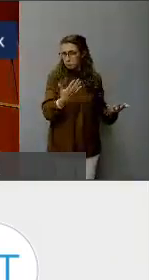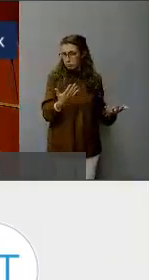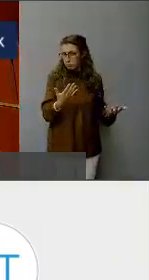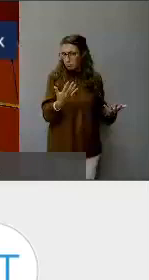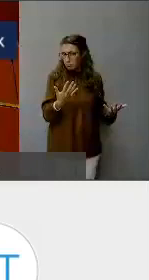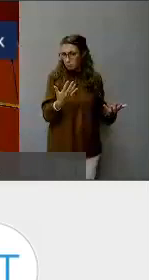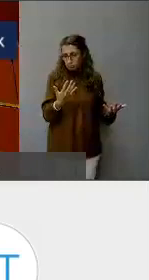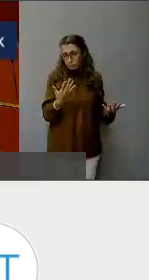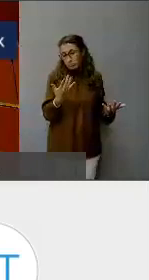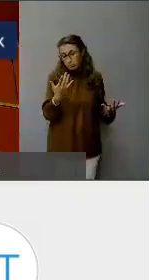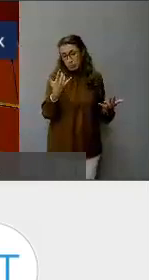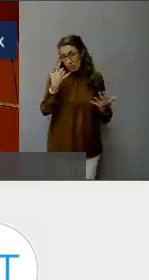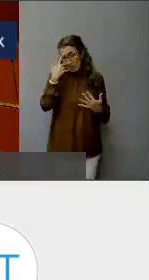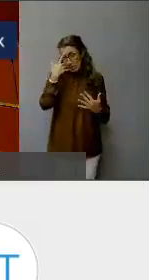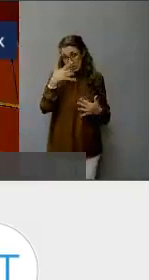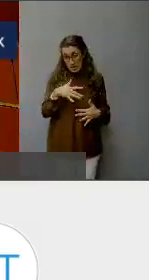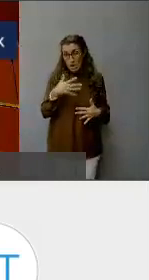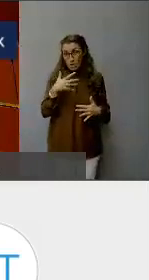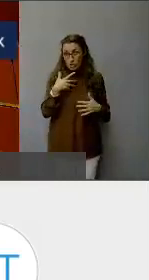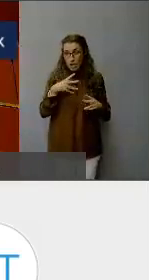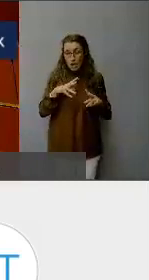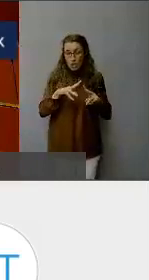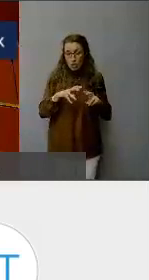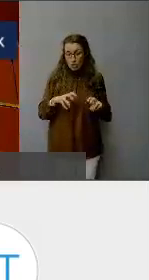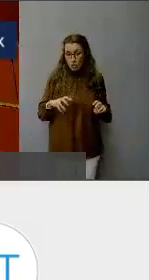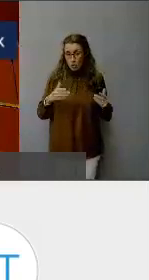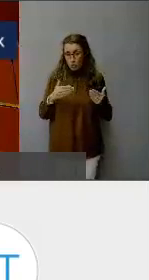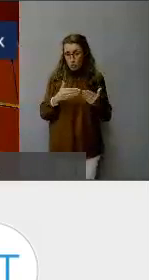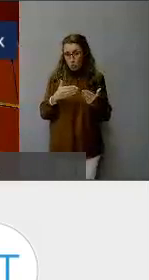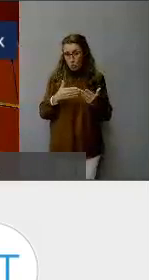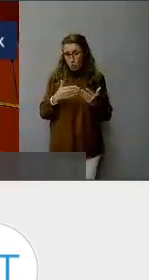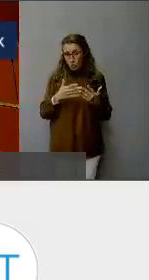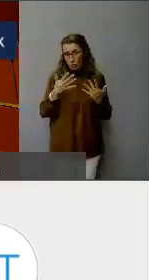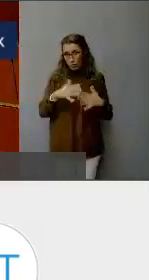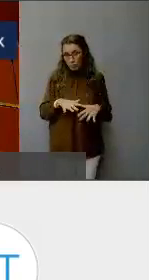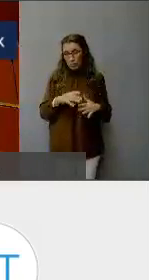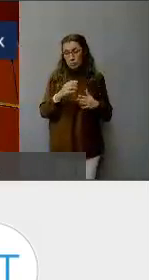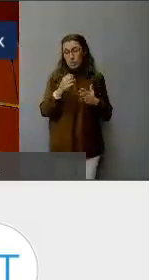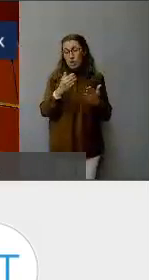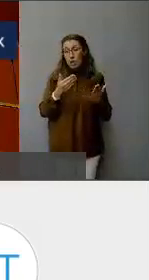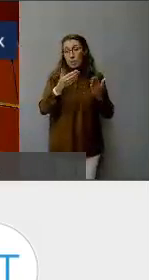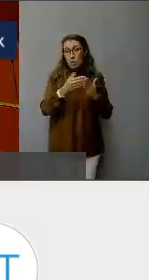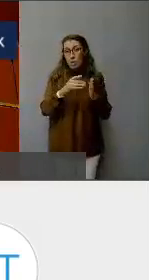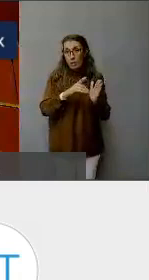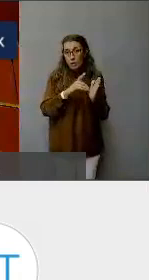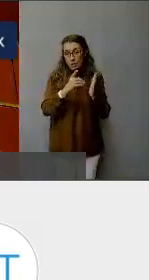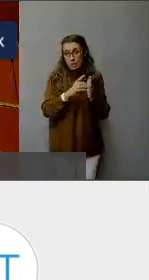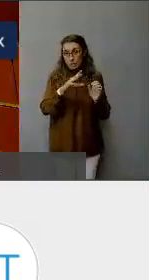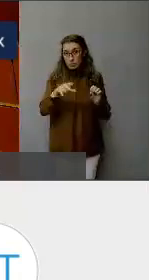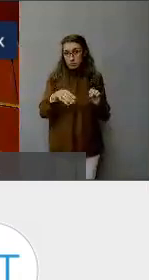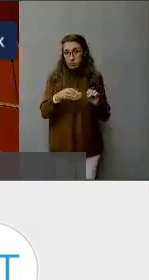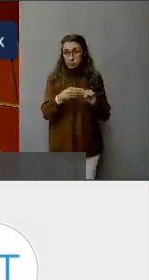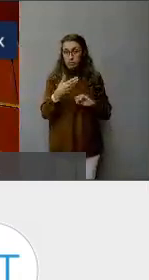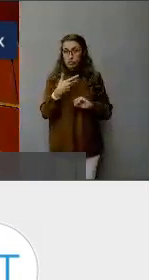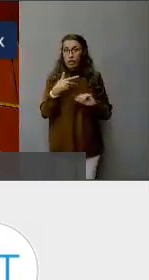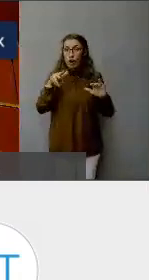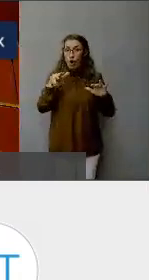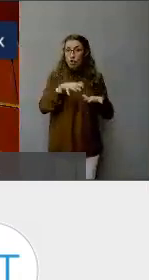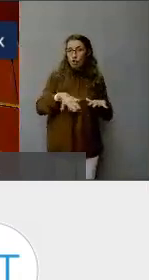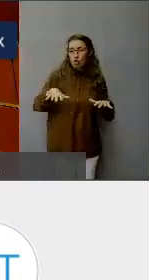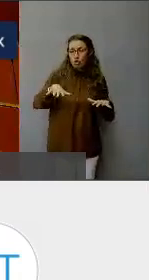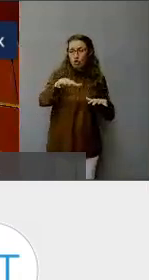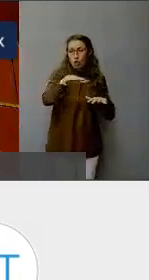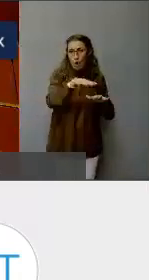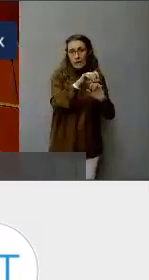noto c'è uno studio organico di insieme allegato alla proposta di delibera che individua otto zone a b c